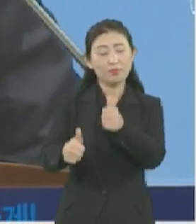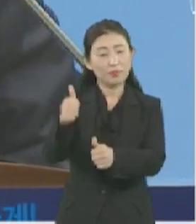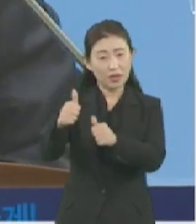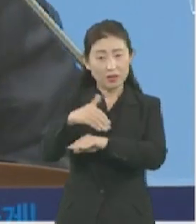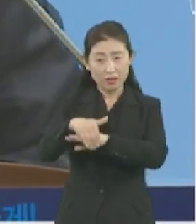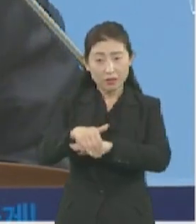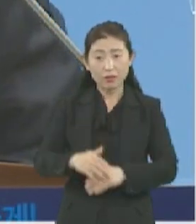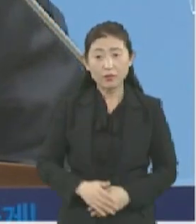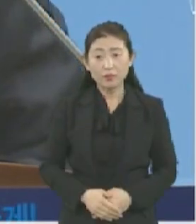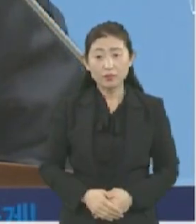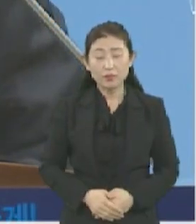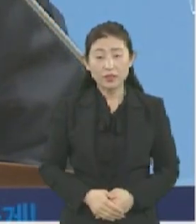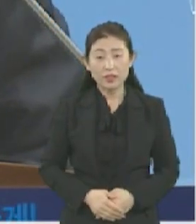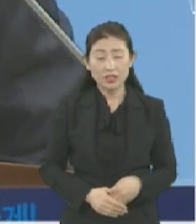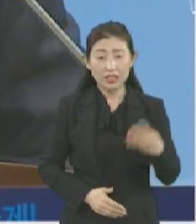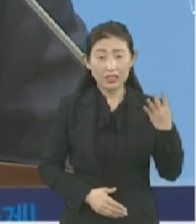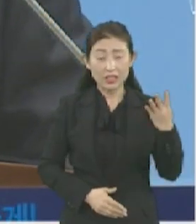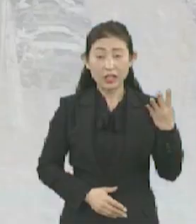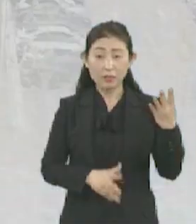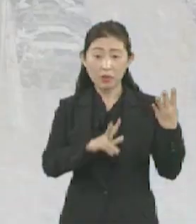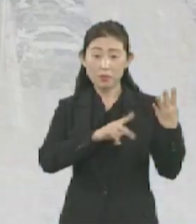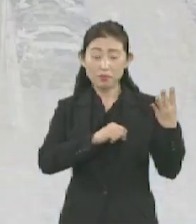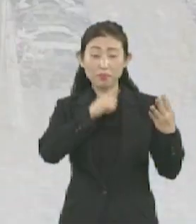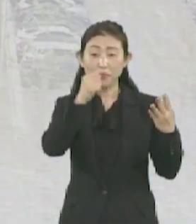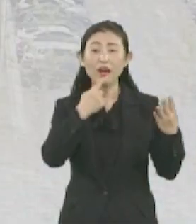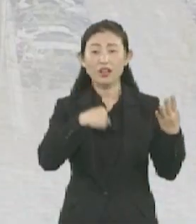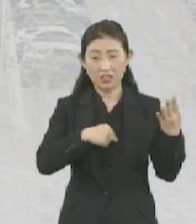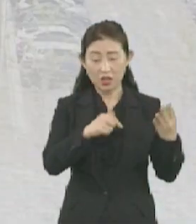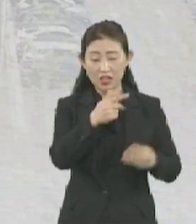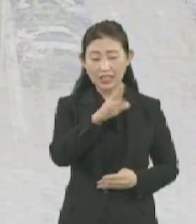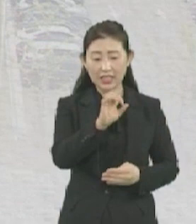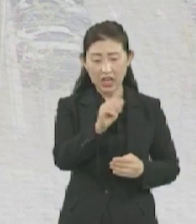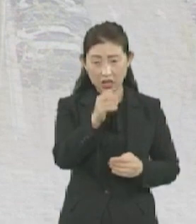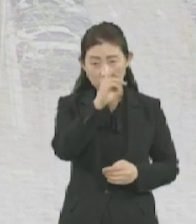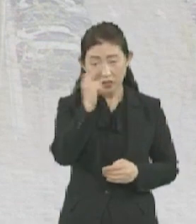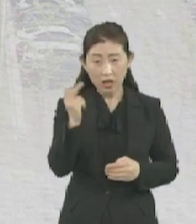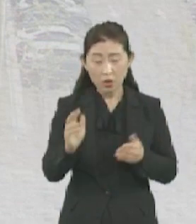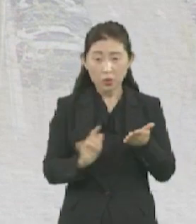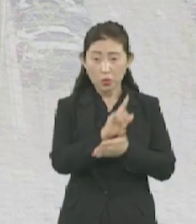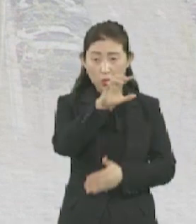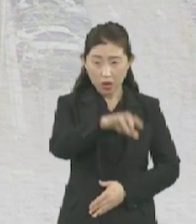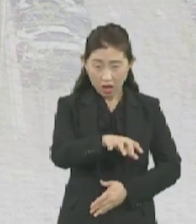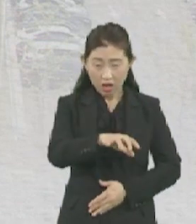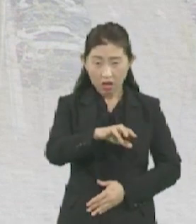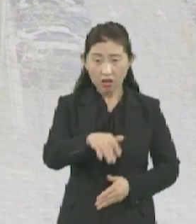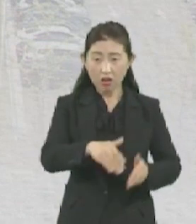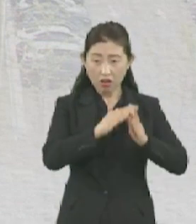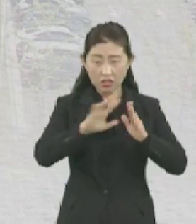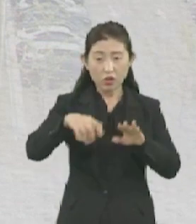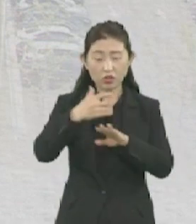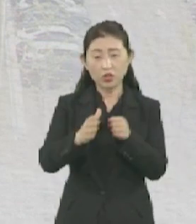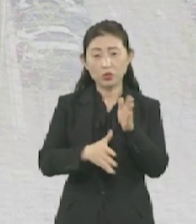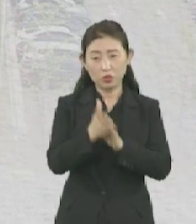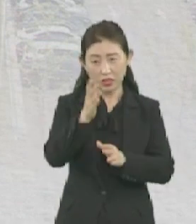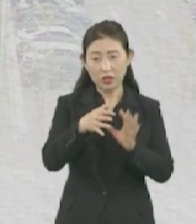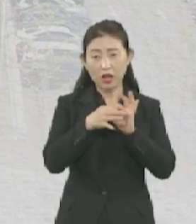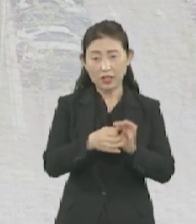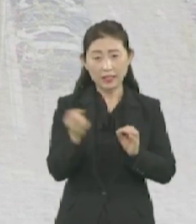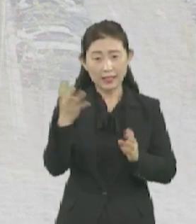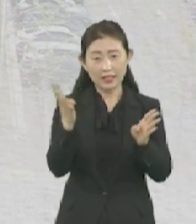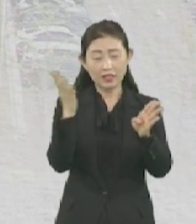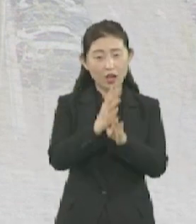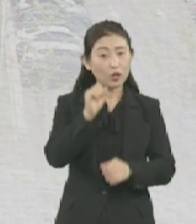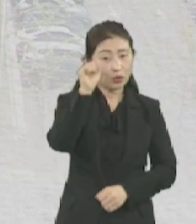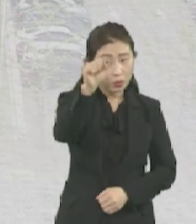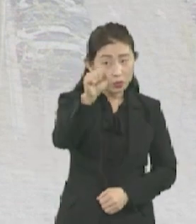버립니다 4선 국회의원 출신인 양 지사는 서산 공항 건설 혁신도시 설치 등의 성과를 통해 최선의 도전했고